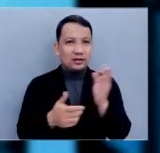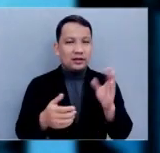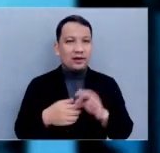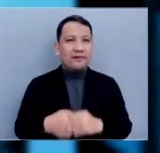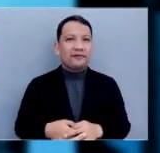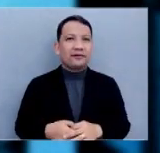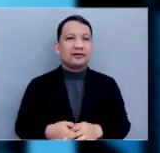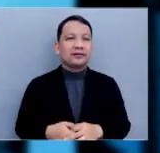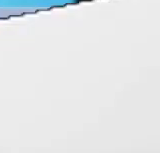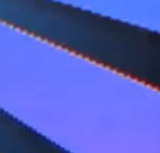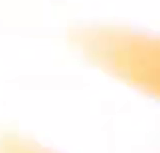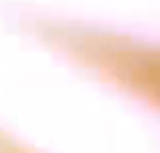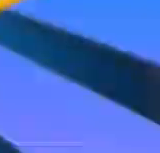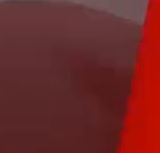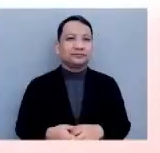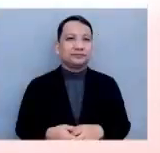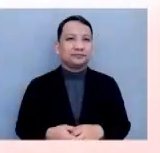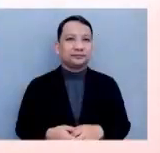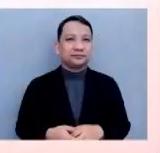pagod.